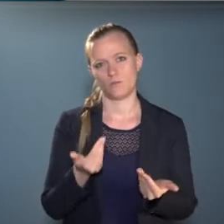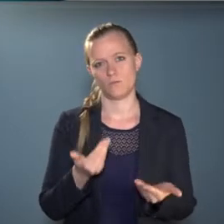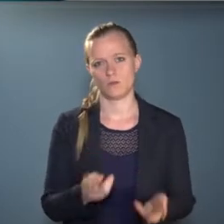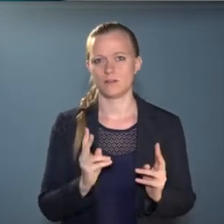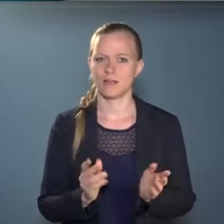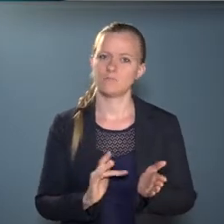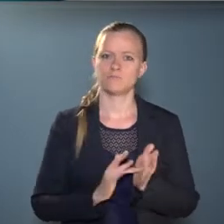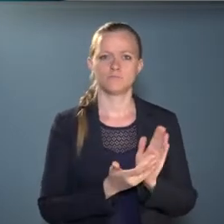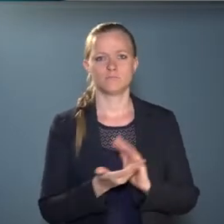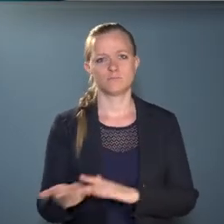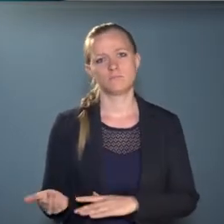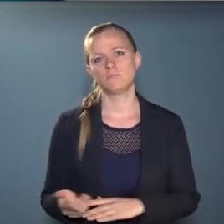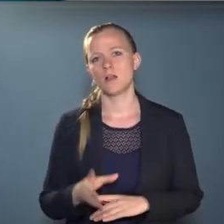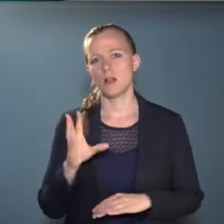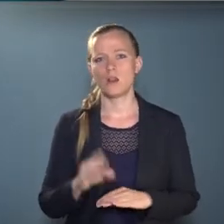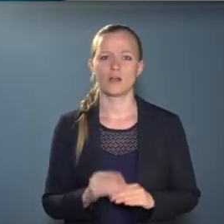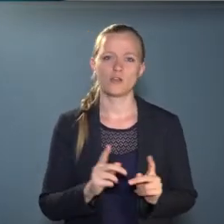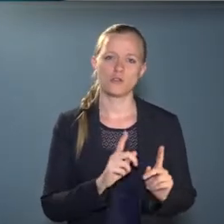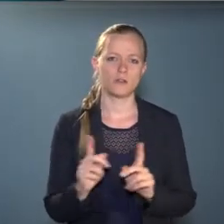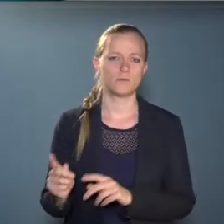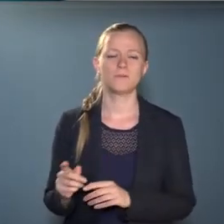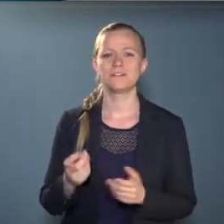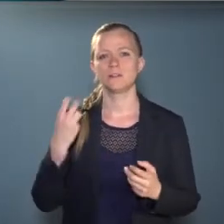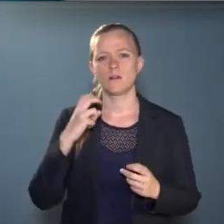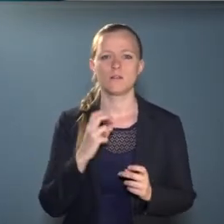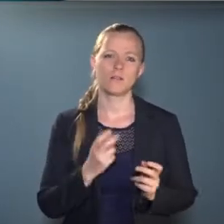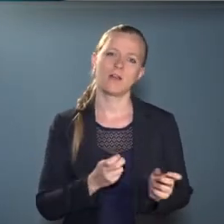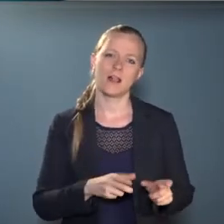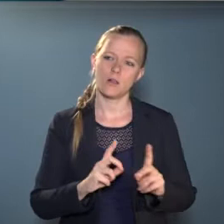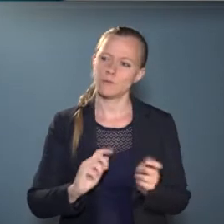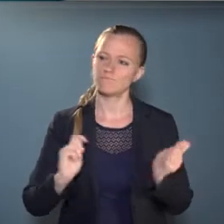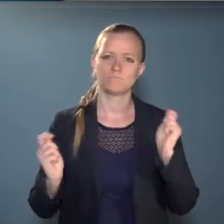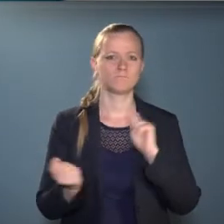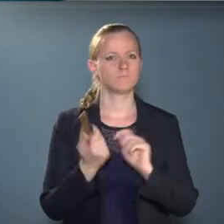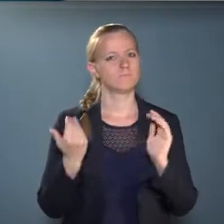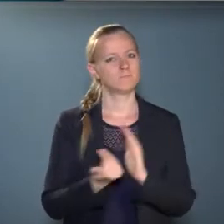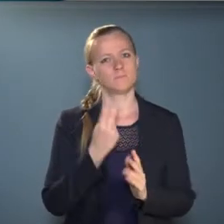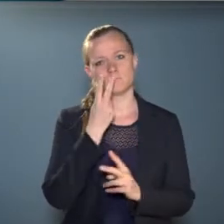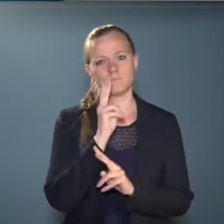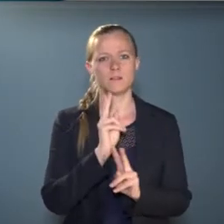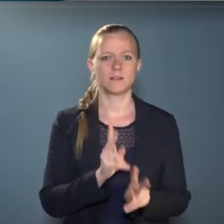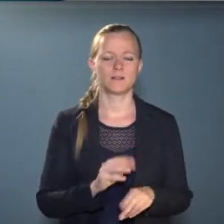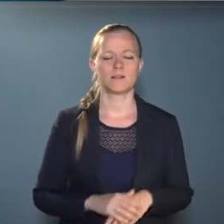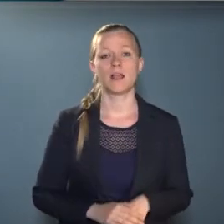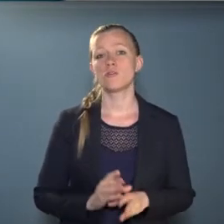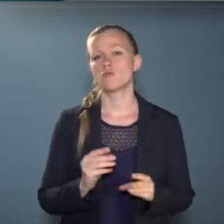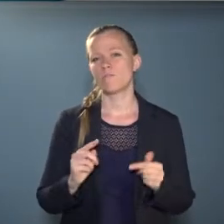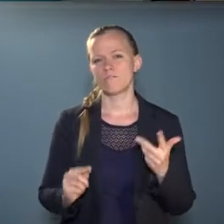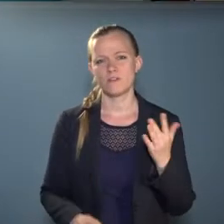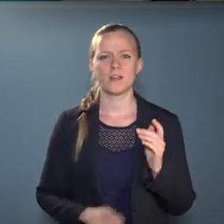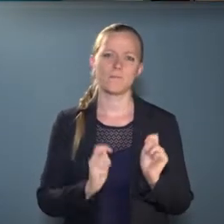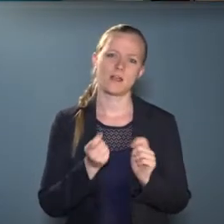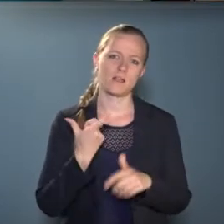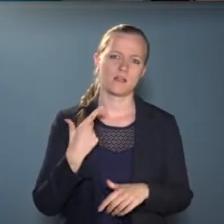kell jelentkeznie a lakásállomány, az ingatlan állomány megújulásában. Nagyon sokféle dologra pályáztak a